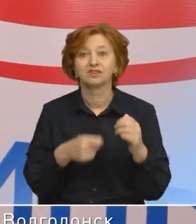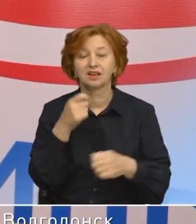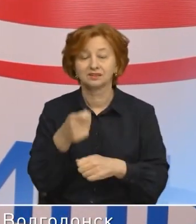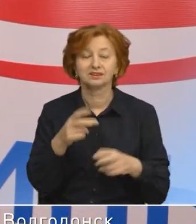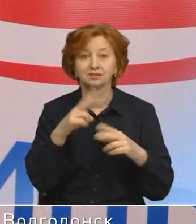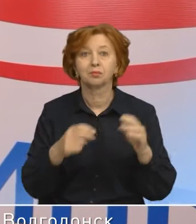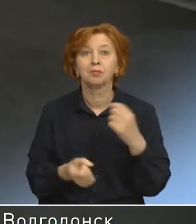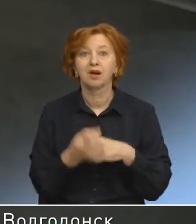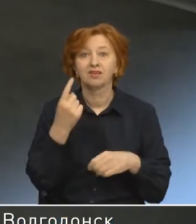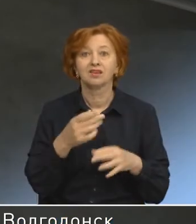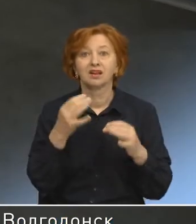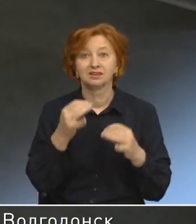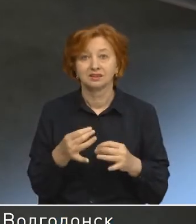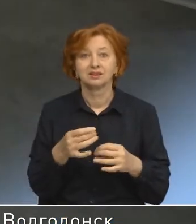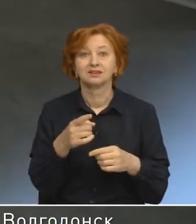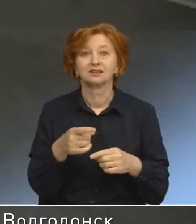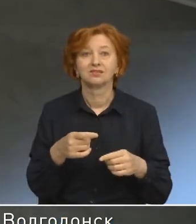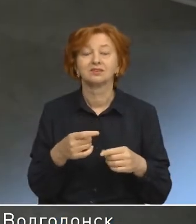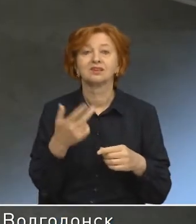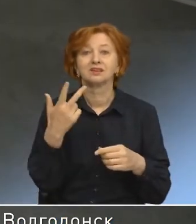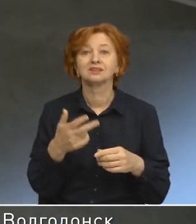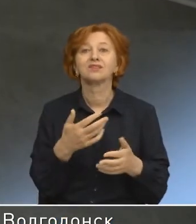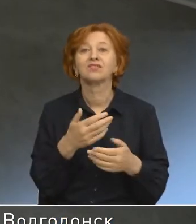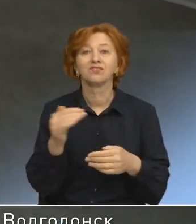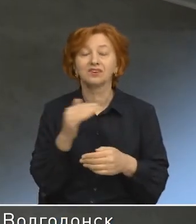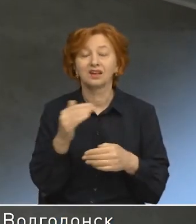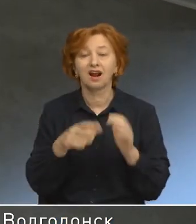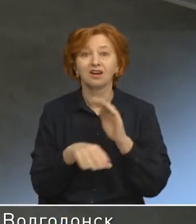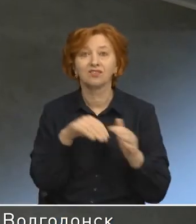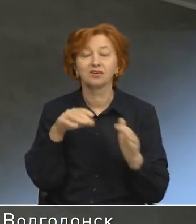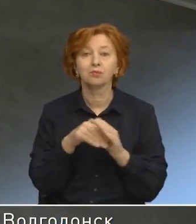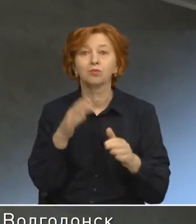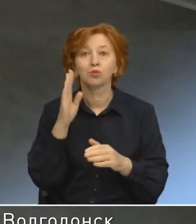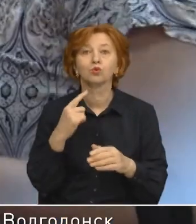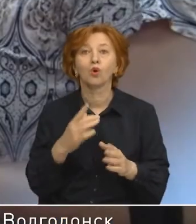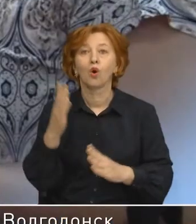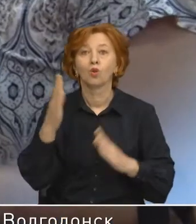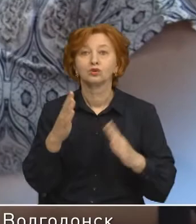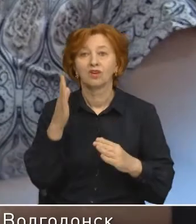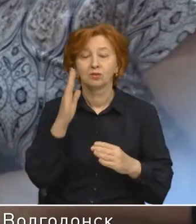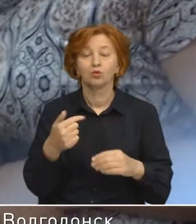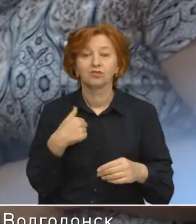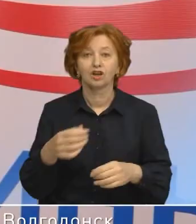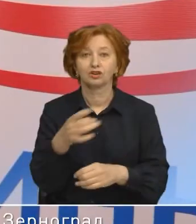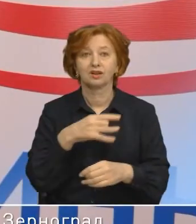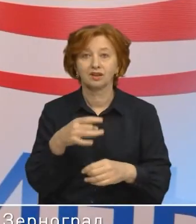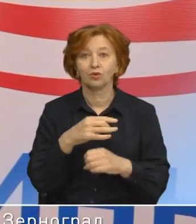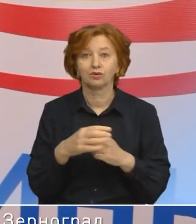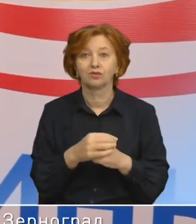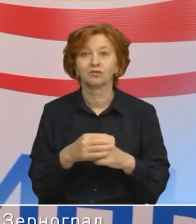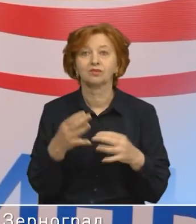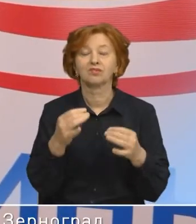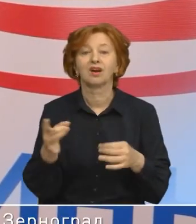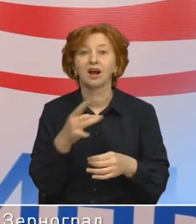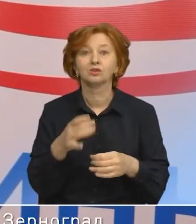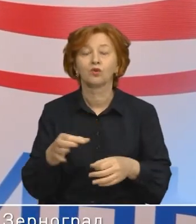от «Справедливой России» идет. Кроме федеральных выборов, голосование пройдет и внутри нашего региона. У нас в